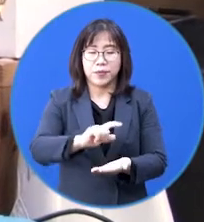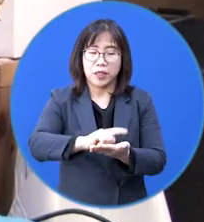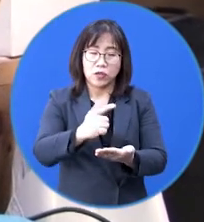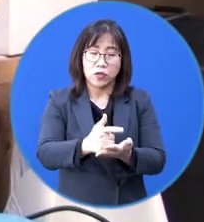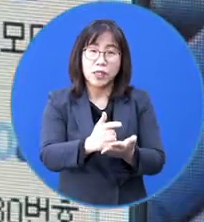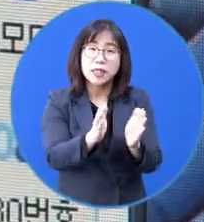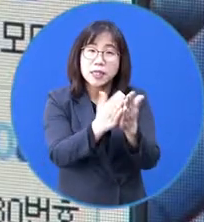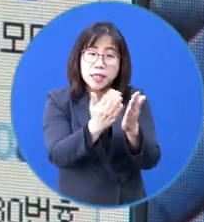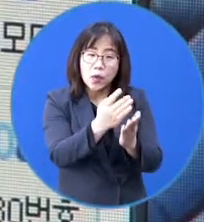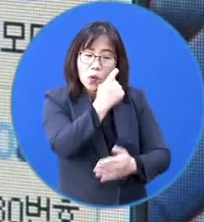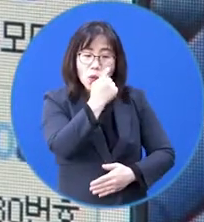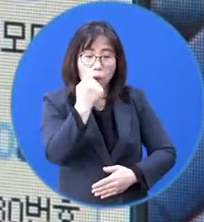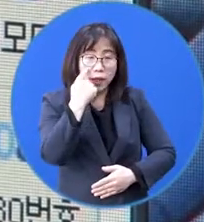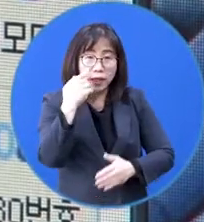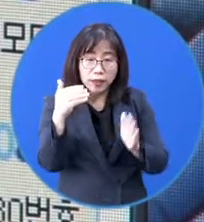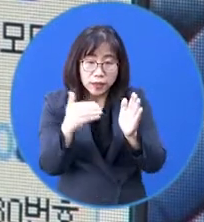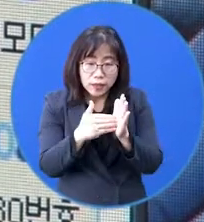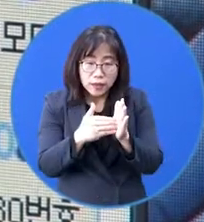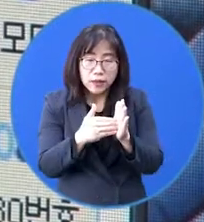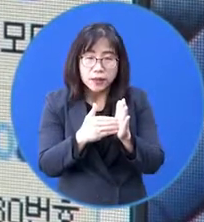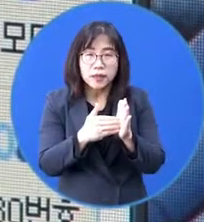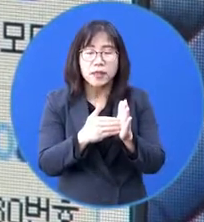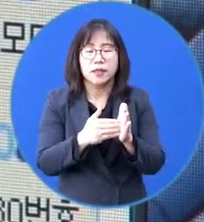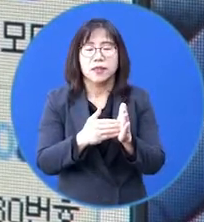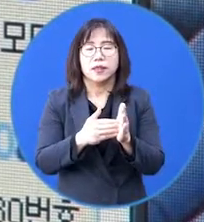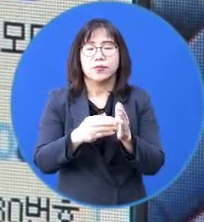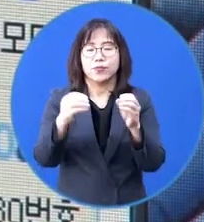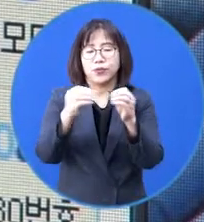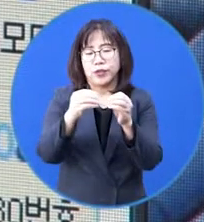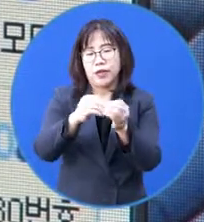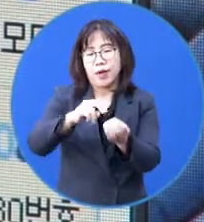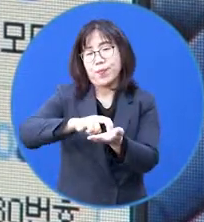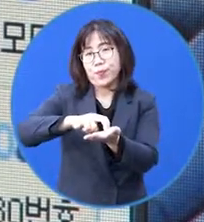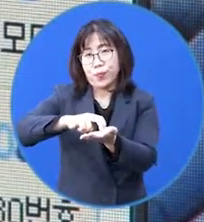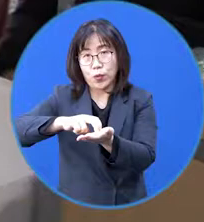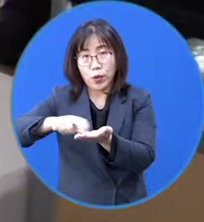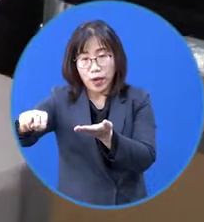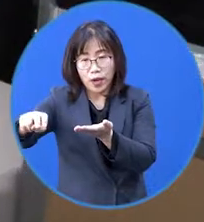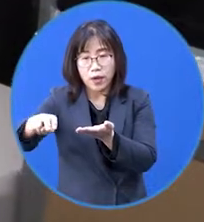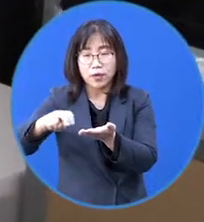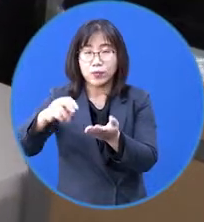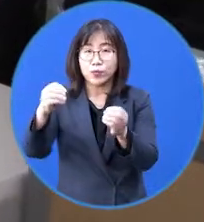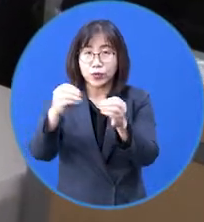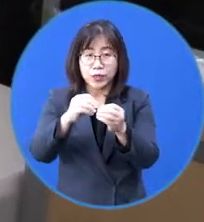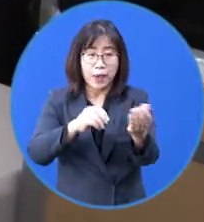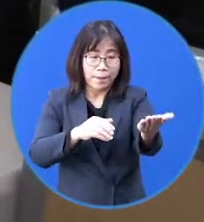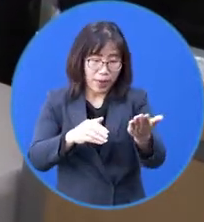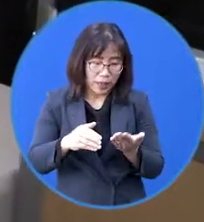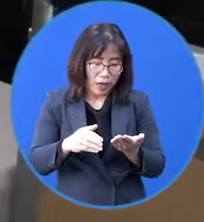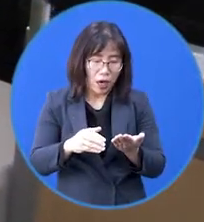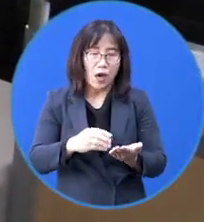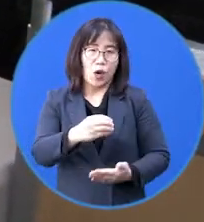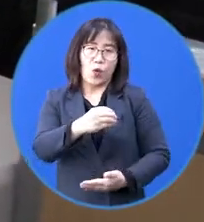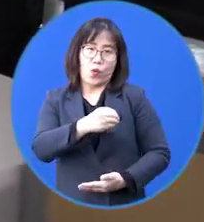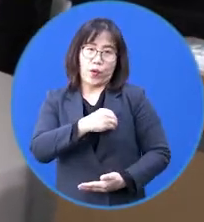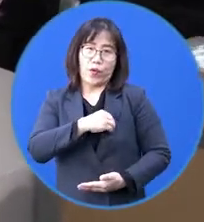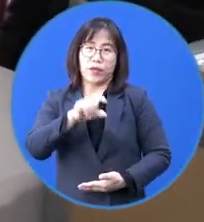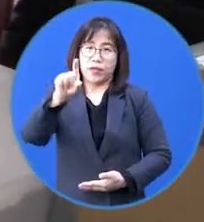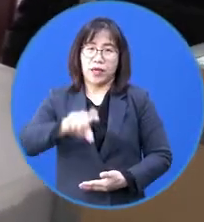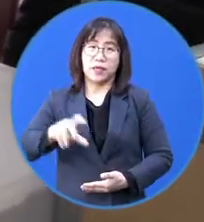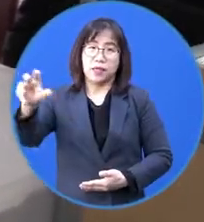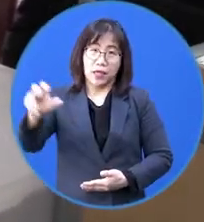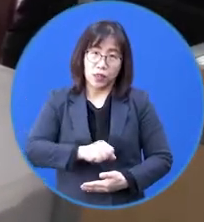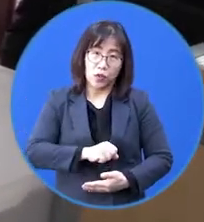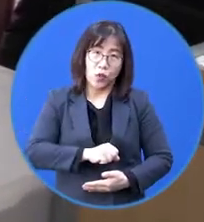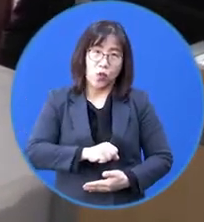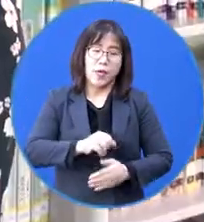강서구는 신청 도서를 화기 나도 대출 확정 문자를 신청인에게 발송하며 신청인은 문자를 받은 후 펭 카드를